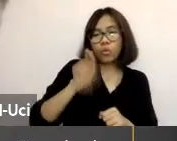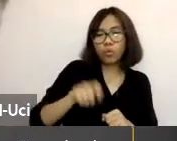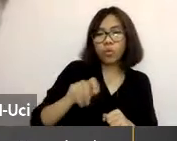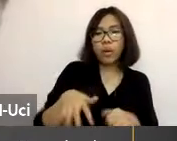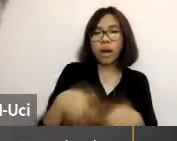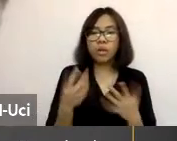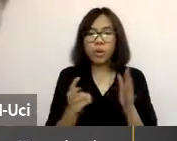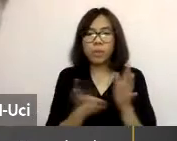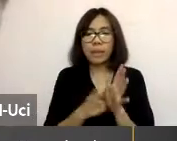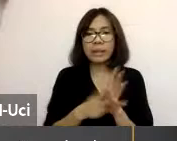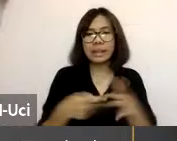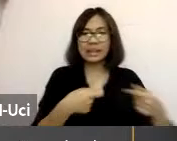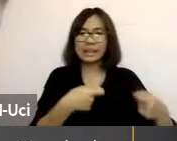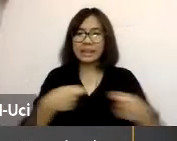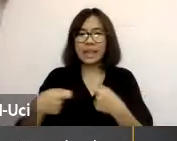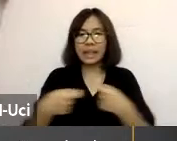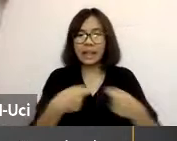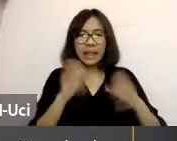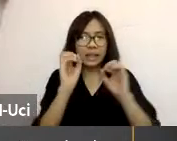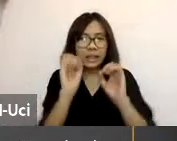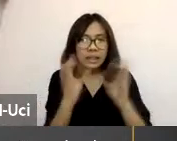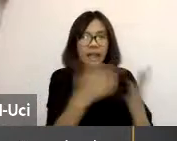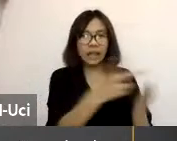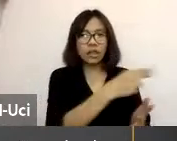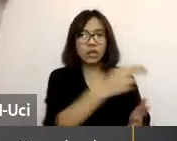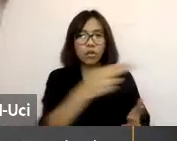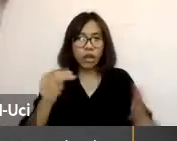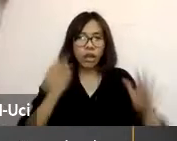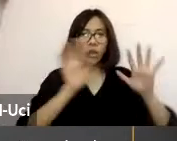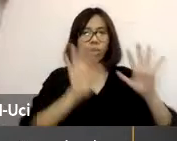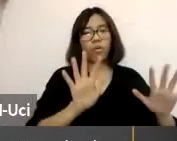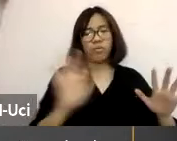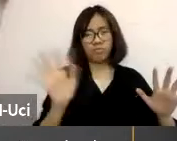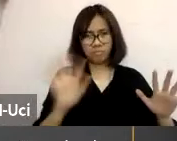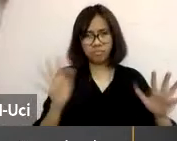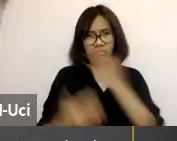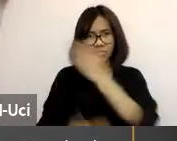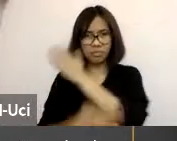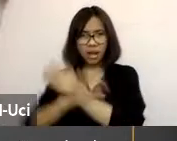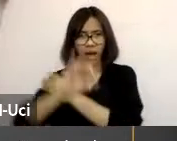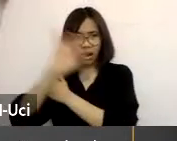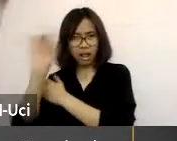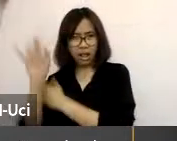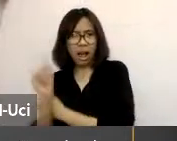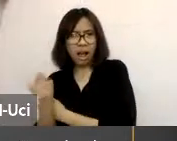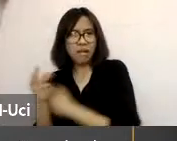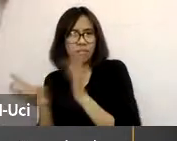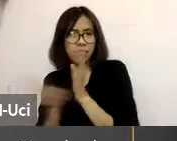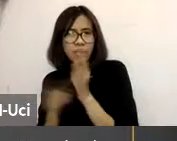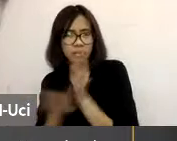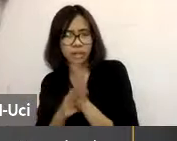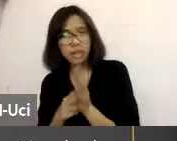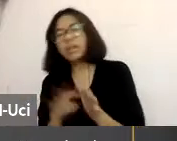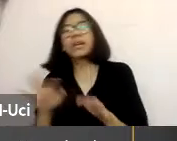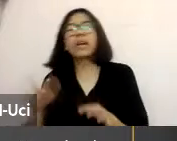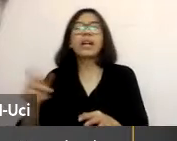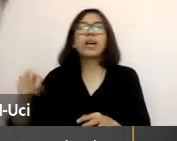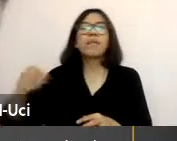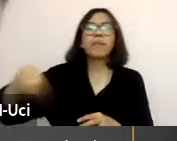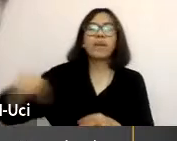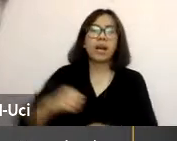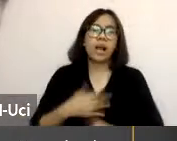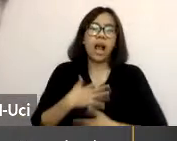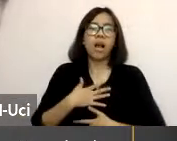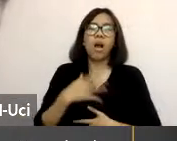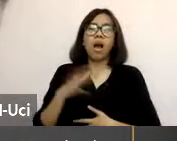sengketa itu nyata enggak selalu di Indonesia kepada negara lain nah yang ngajar ini kan juga Terkadang mereka kaget yang mereka baru